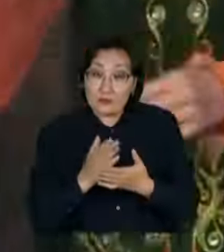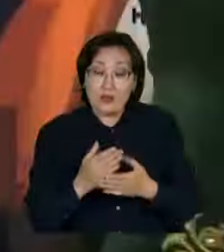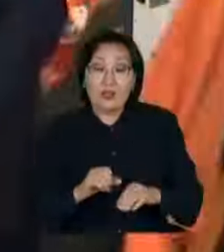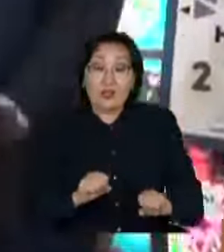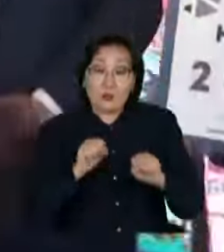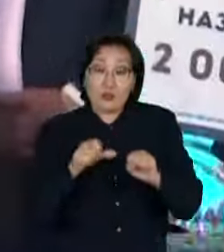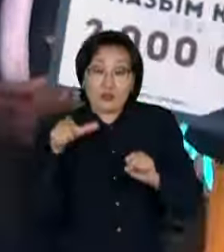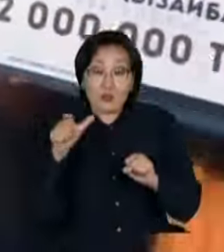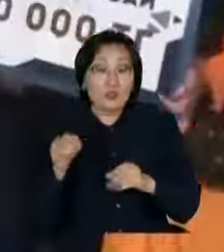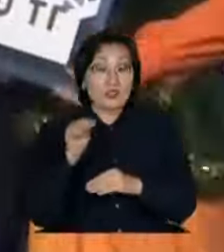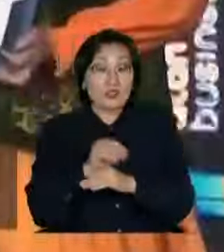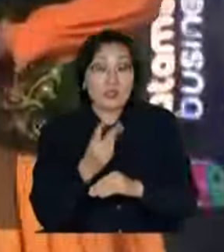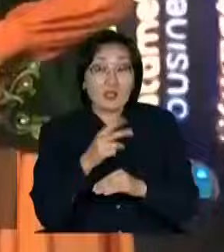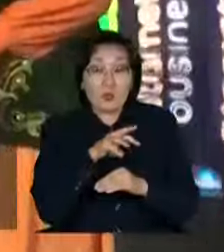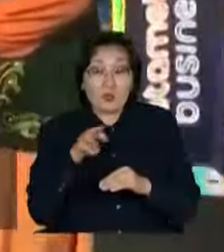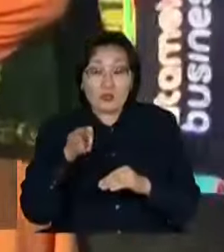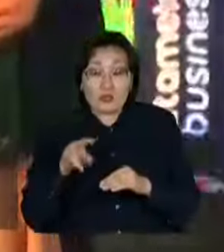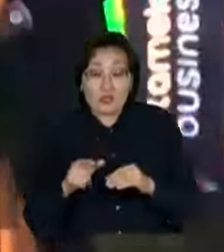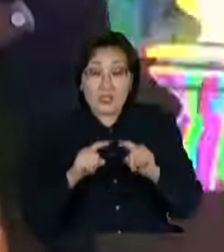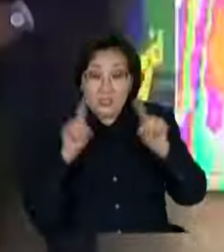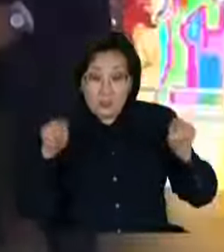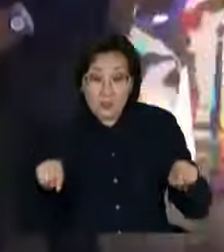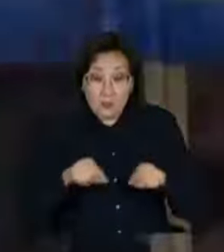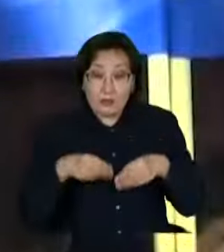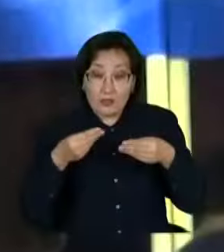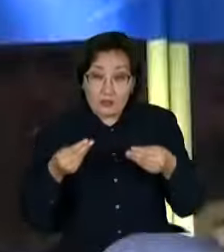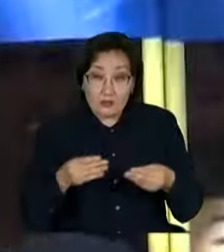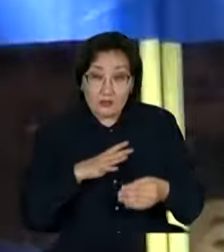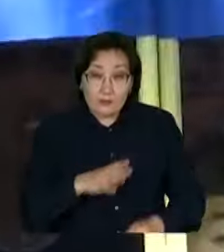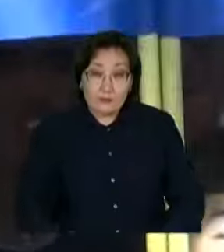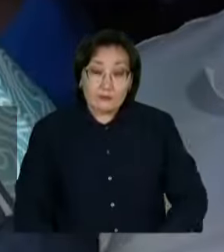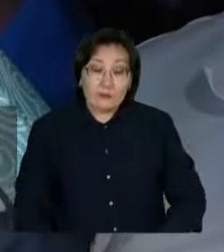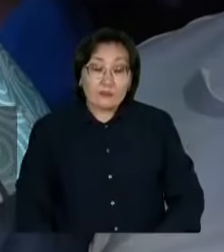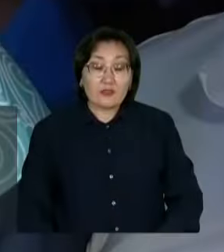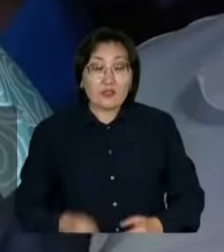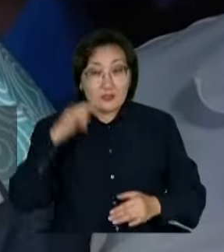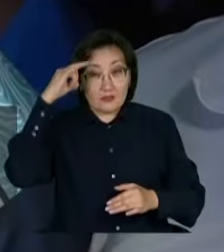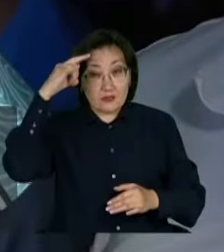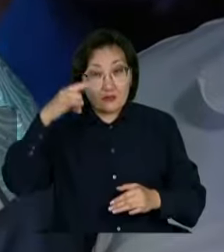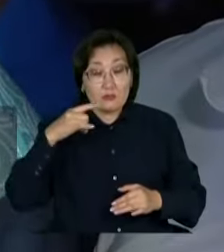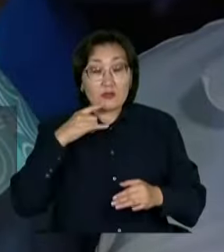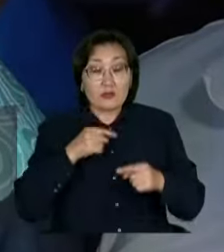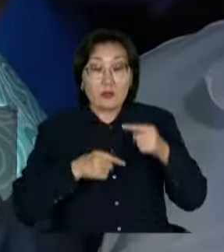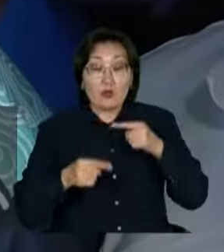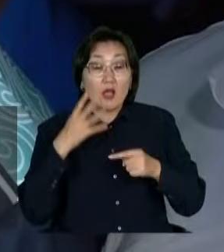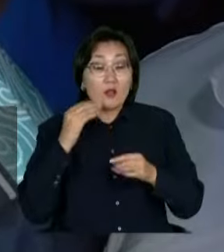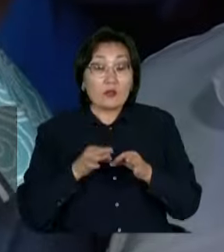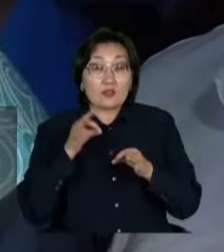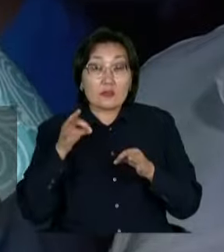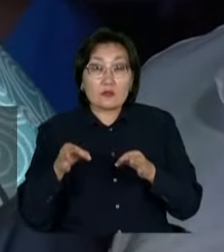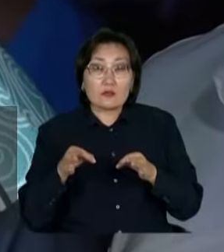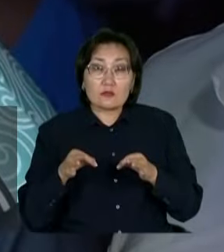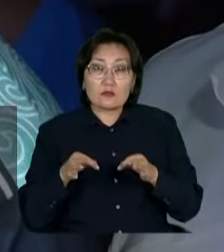қолғап шеберіне қосымша 2 миллион теңгенің сертификаты да берілді. Елімізге оралып, осы Алматы облысы білімге шақырып,